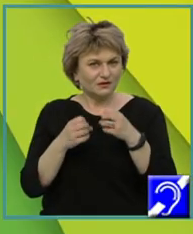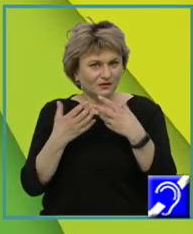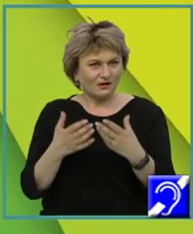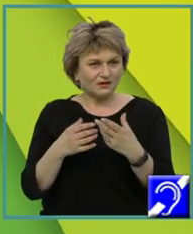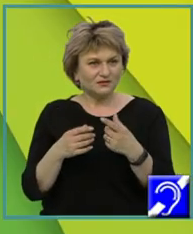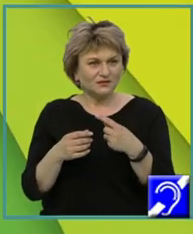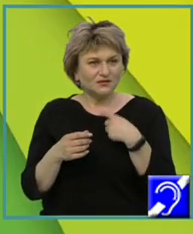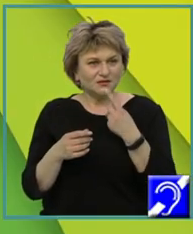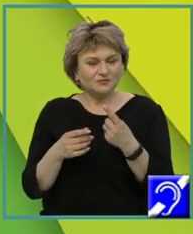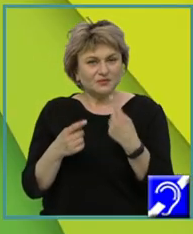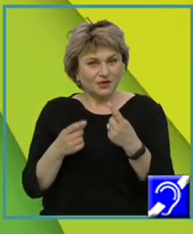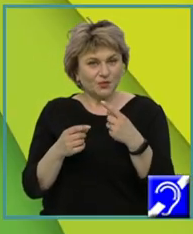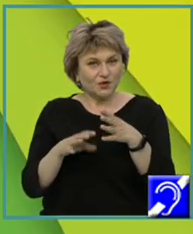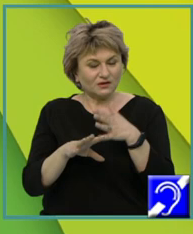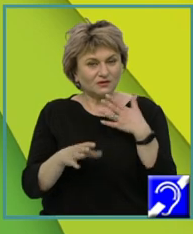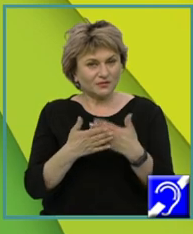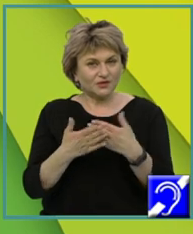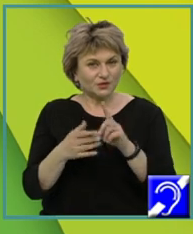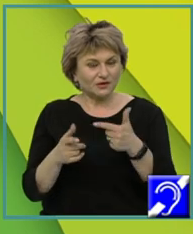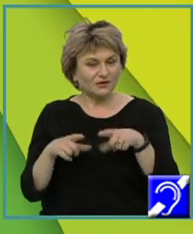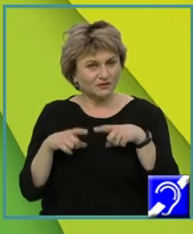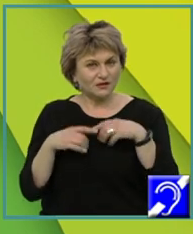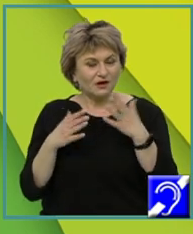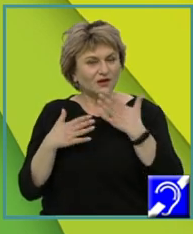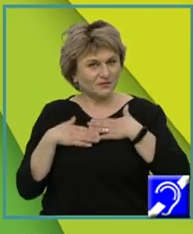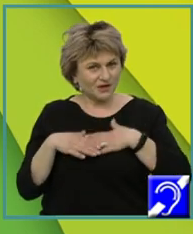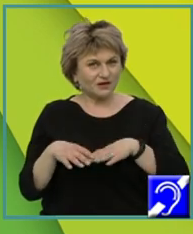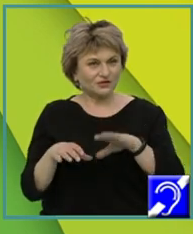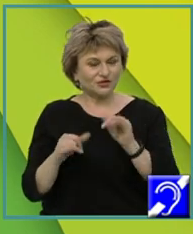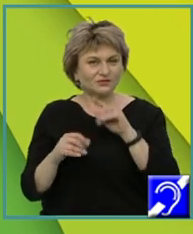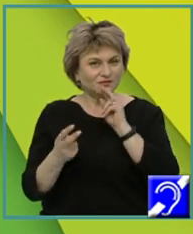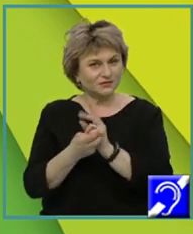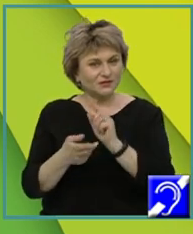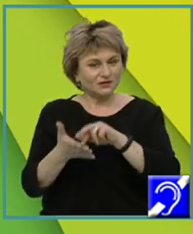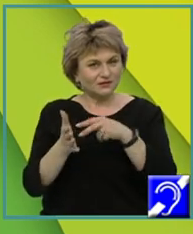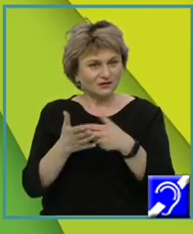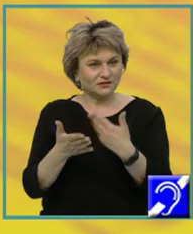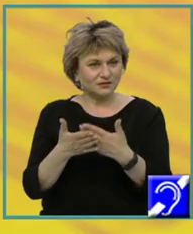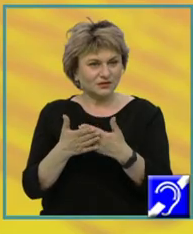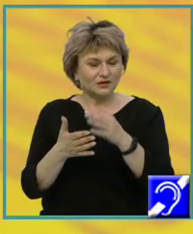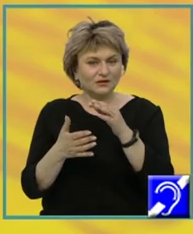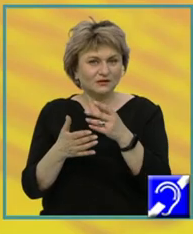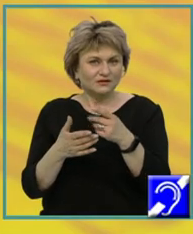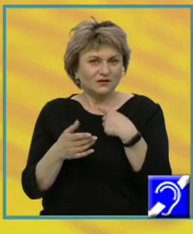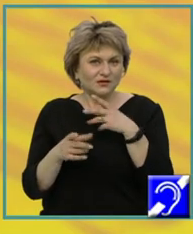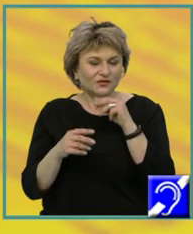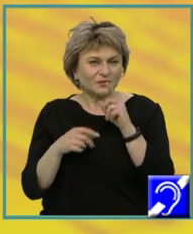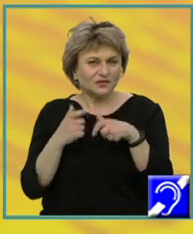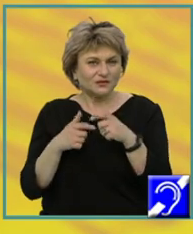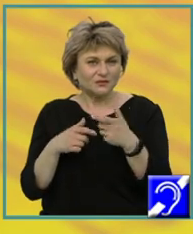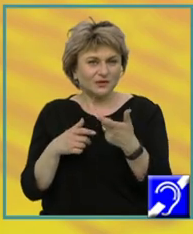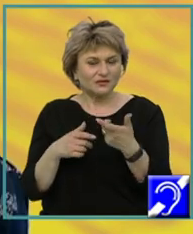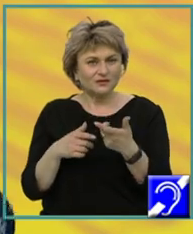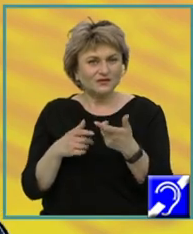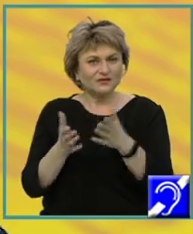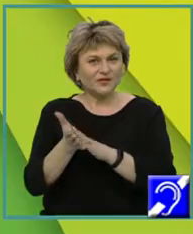din pluton În primul rând pentru că este un admirator și adept al tehnicii plastie ne e vorba de Marcel proust și